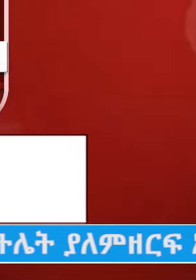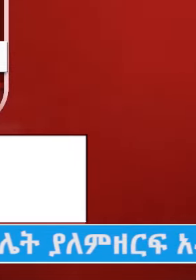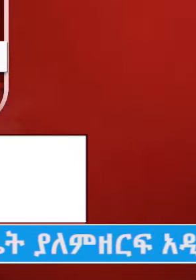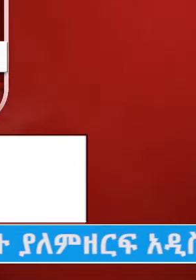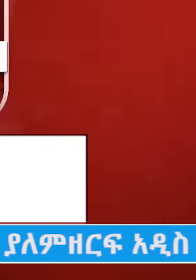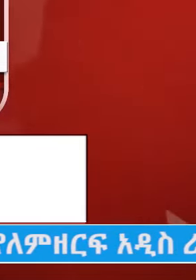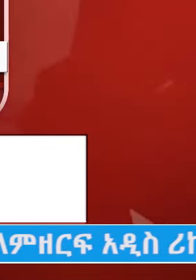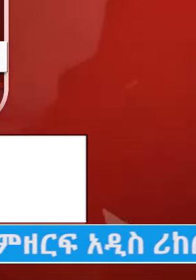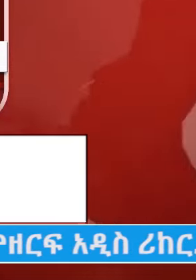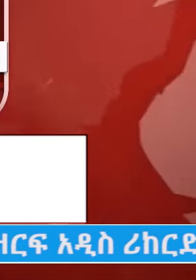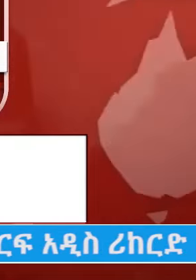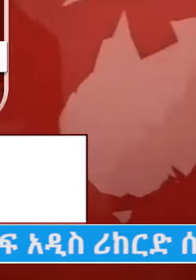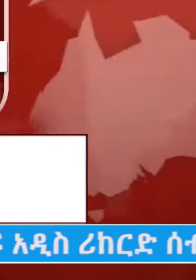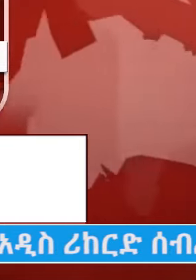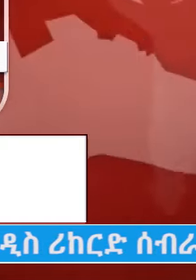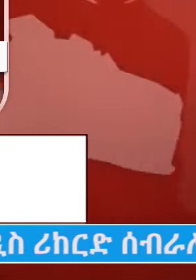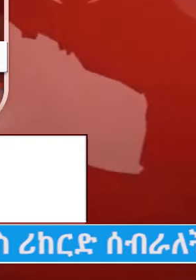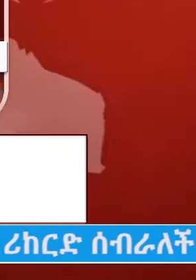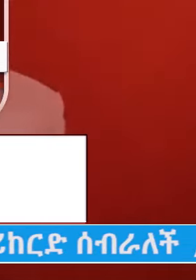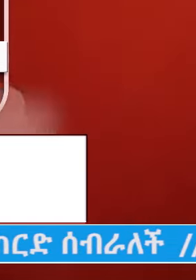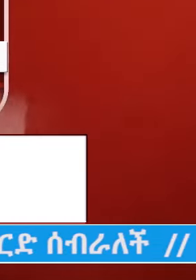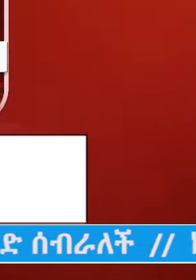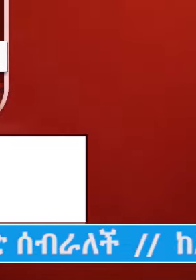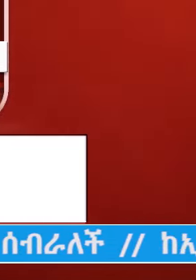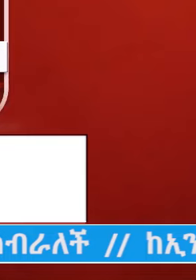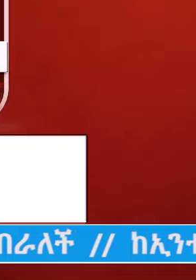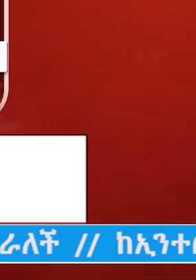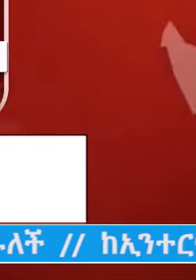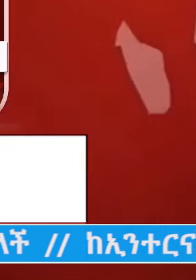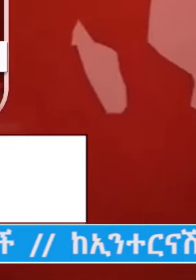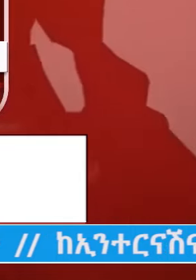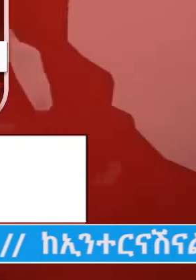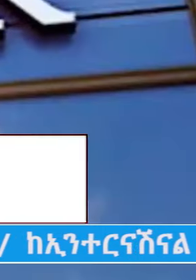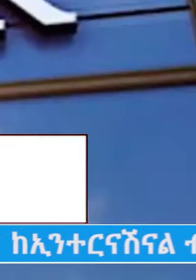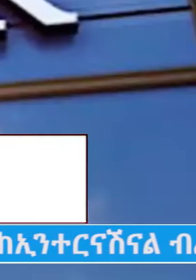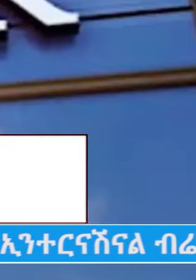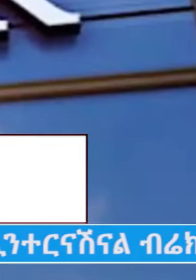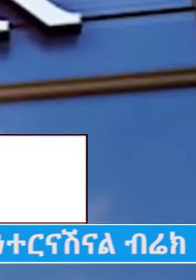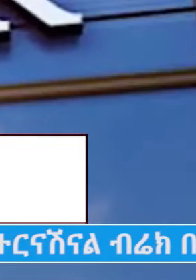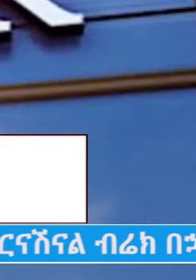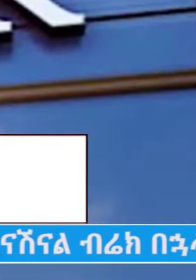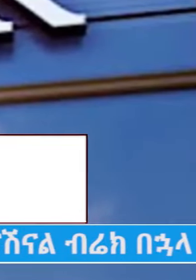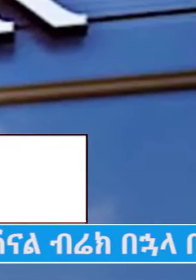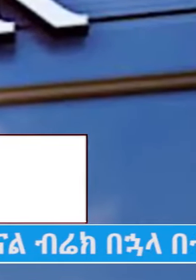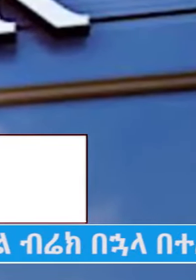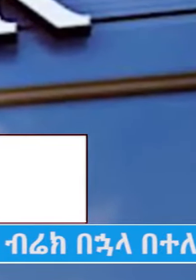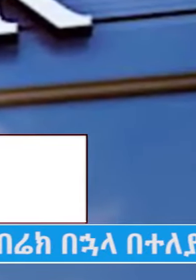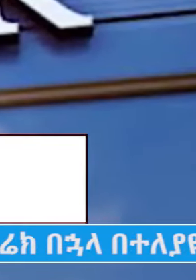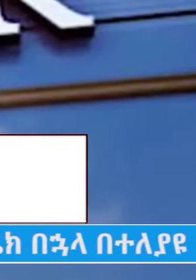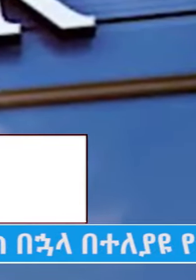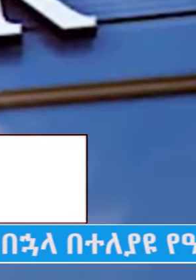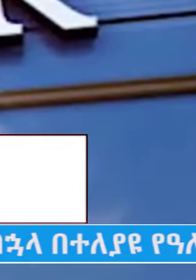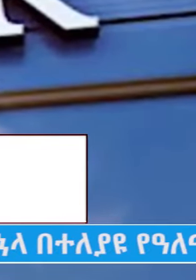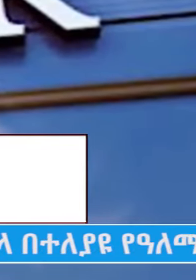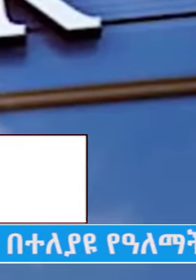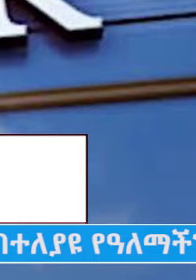በጣም ተስፋፍቷል። እጅግ ከፍ ያለ አስተዋጽኦ አድርጓል ለአፍሪካ ለማለት ይቻላል። ባለሙያዎቹ ሲቀጥሉ የዓለም አቀፉ የገንዘብ